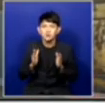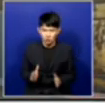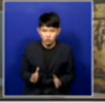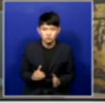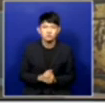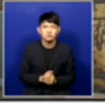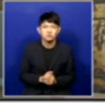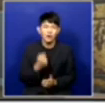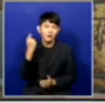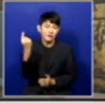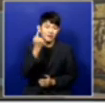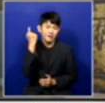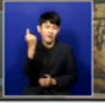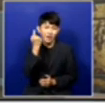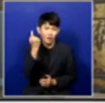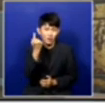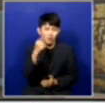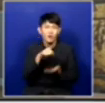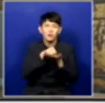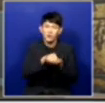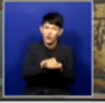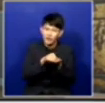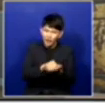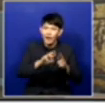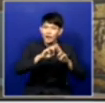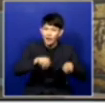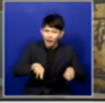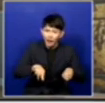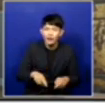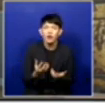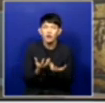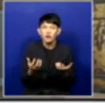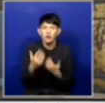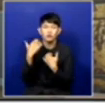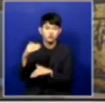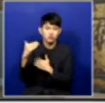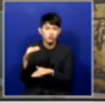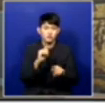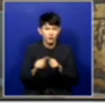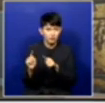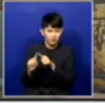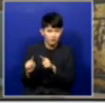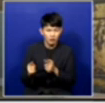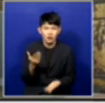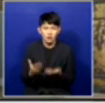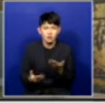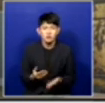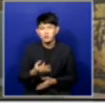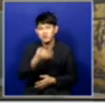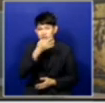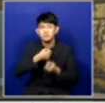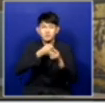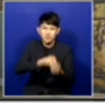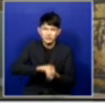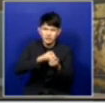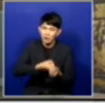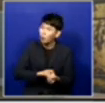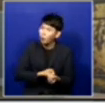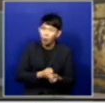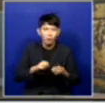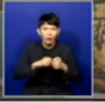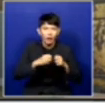องเที่ยวภาคบริการภาคการส่งออกตลอดจนภาคการเกษตรทรุดตัวอย่างหนักสิ่งเ